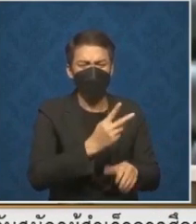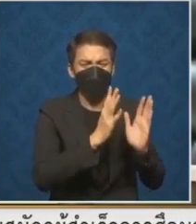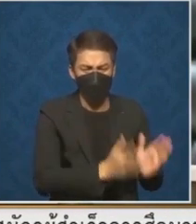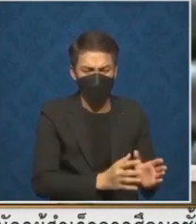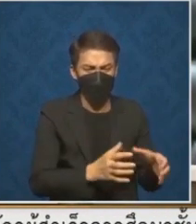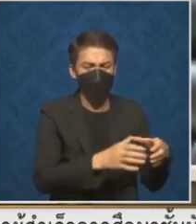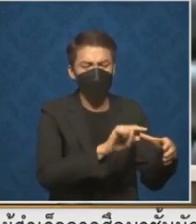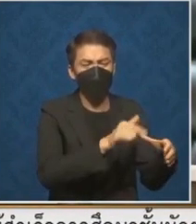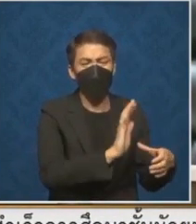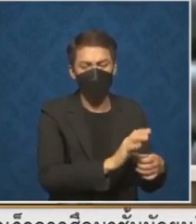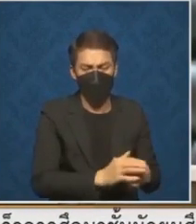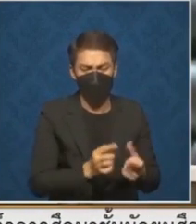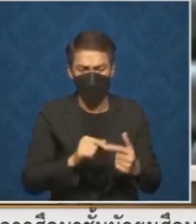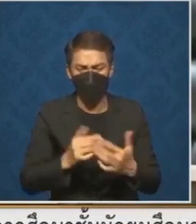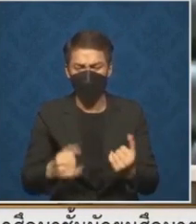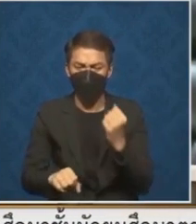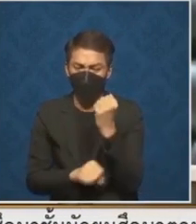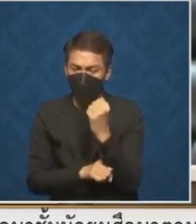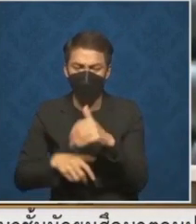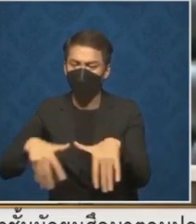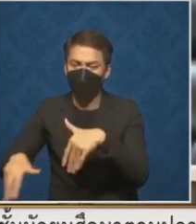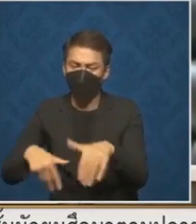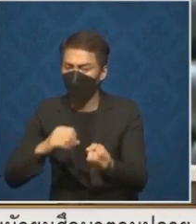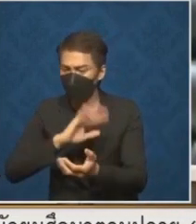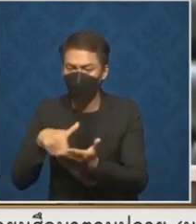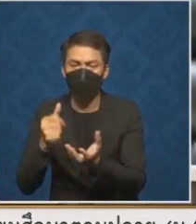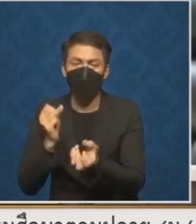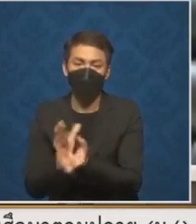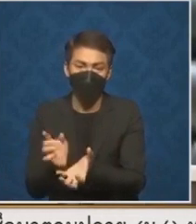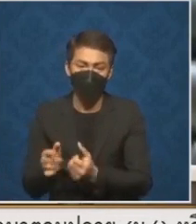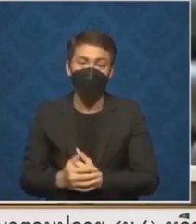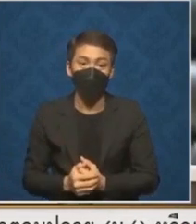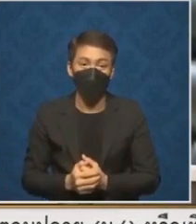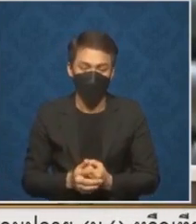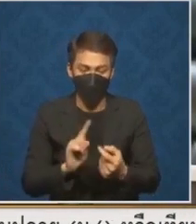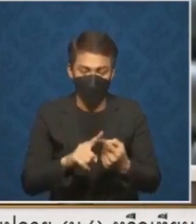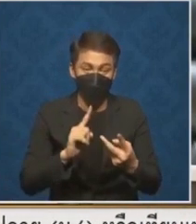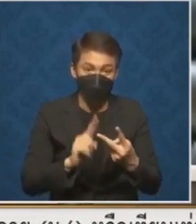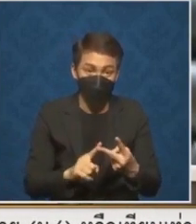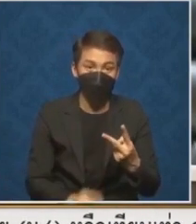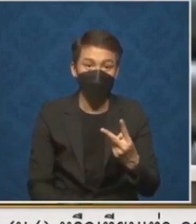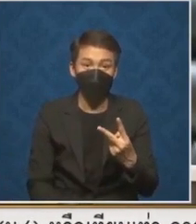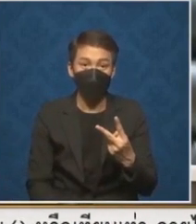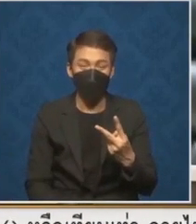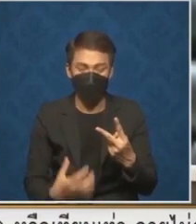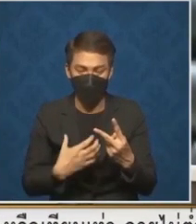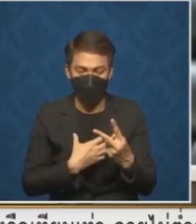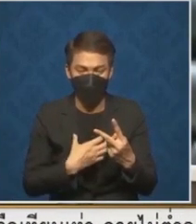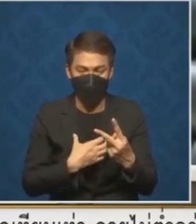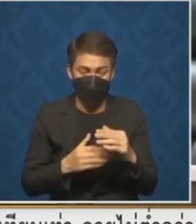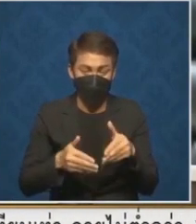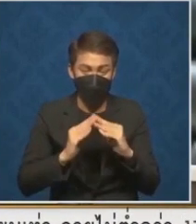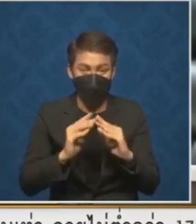ปัหาธีดินอัี้ก็ฝากใหท่านลองไปดูปาตการณที่ 2ท่านตั้งส